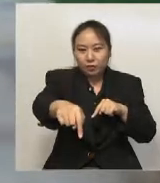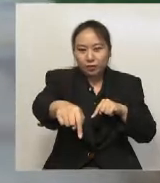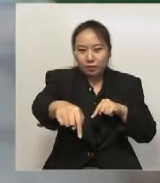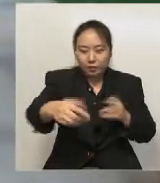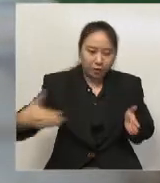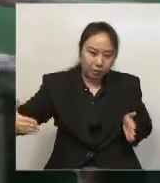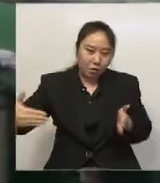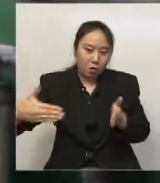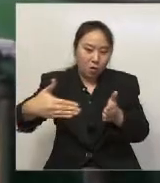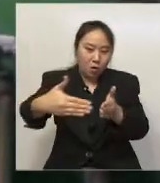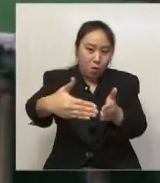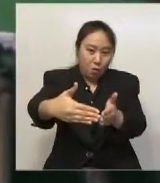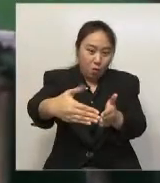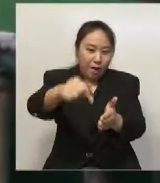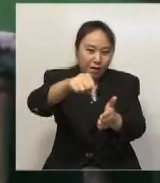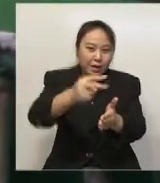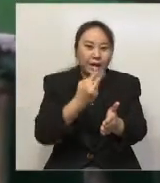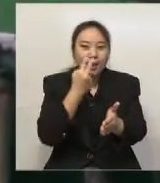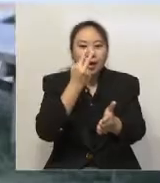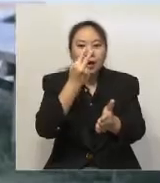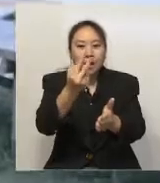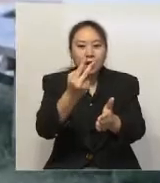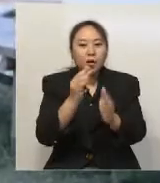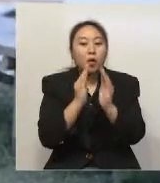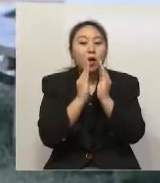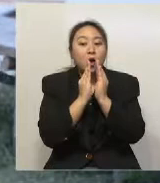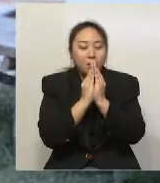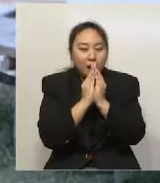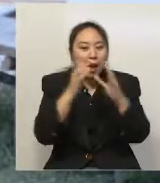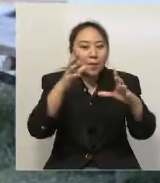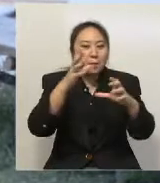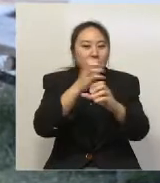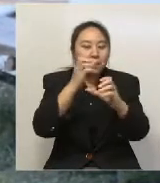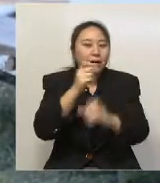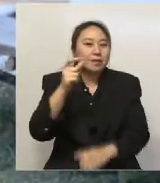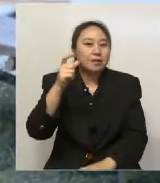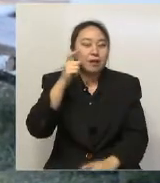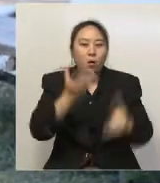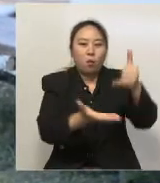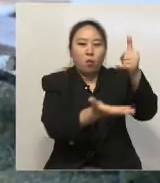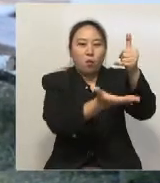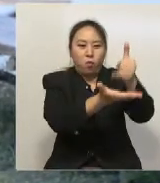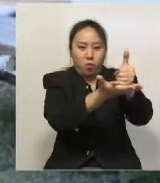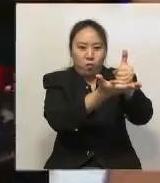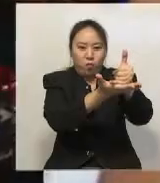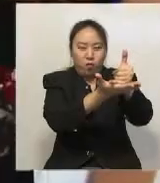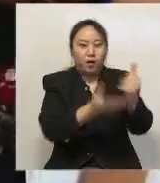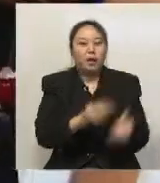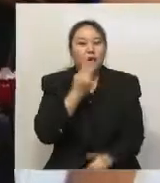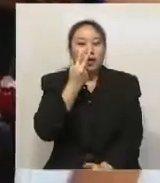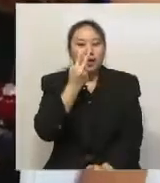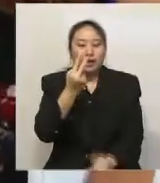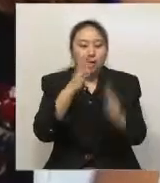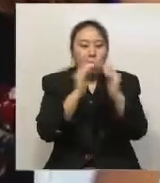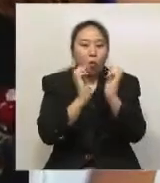มก็จะเห็นกับหลังของหลวงพ่ออู่ทองทัตพระพุทธรูปองค์ใหญ่ที่ตั้งสง่ากลางชุมชนของวัด